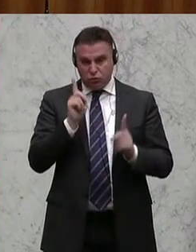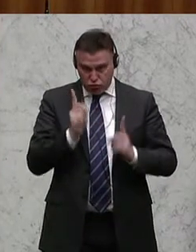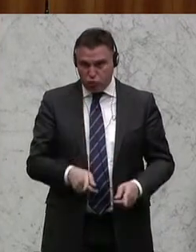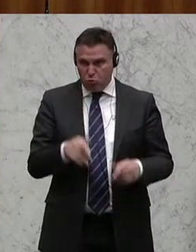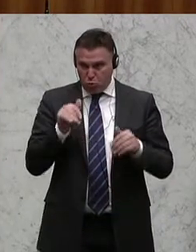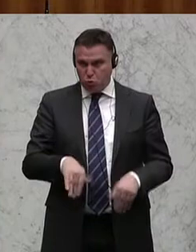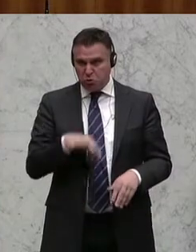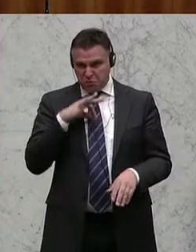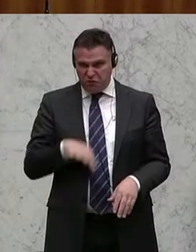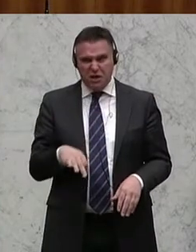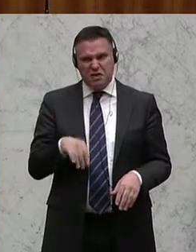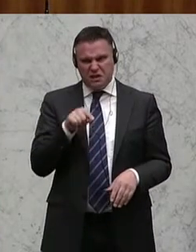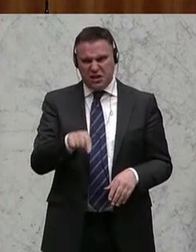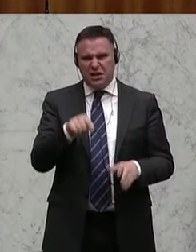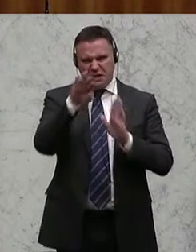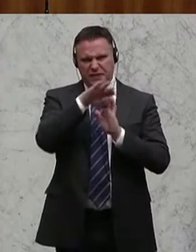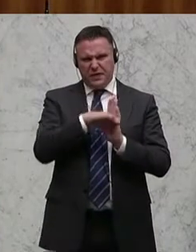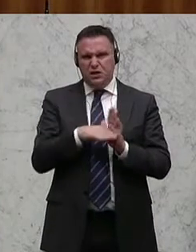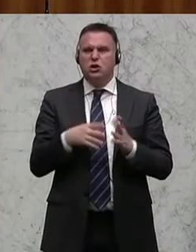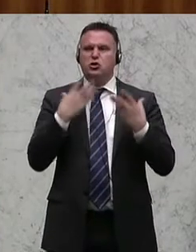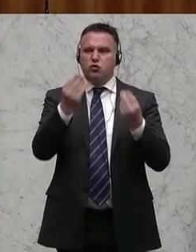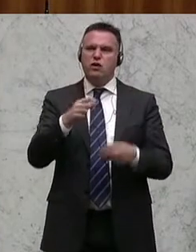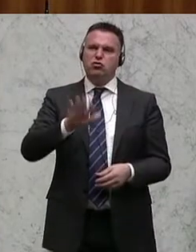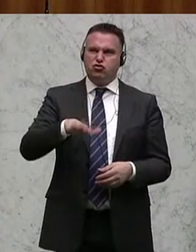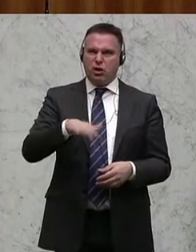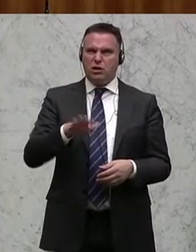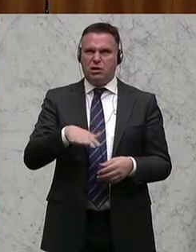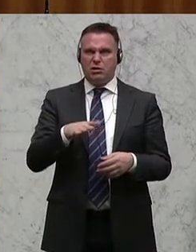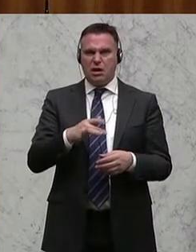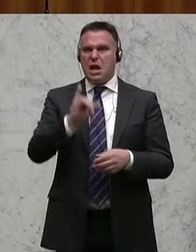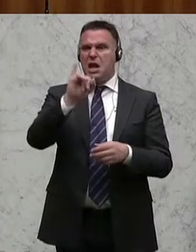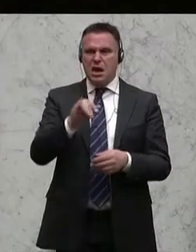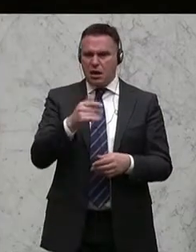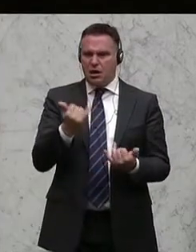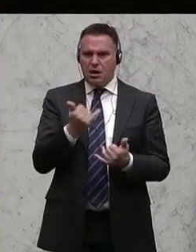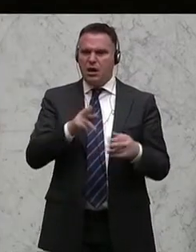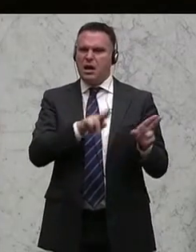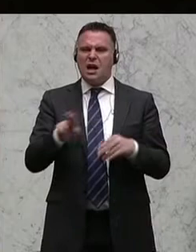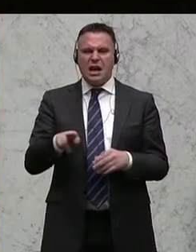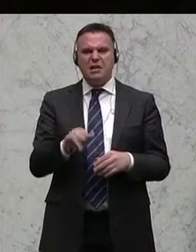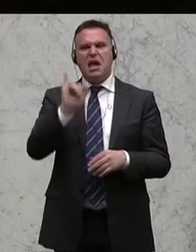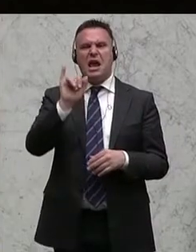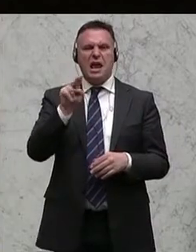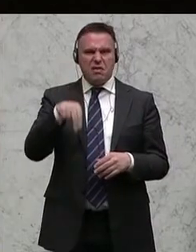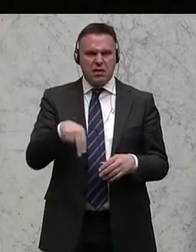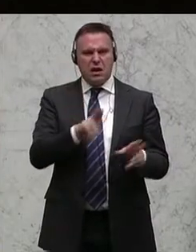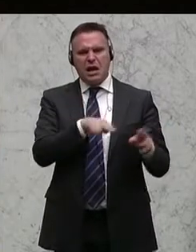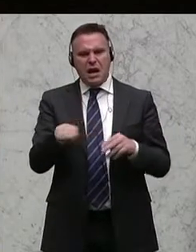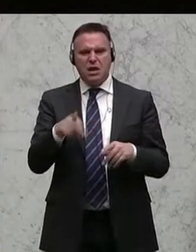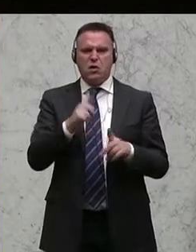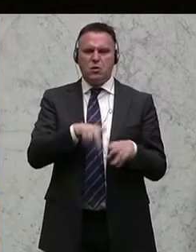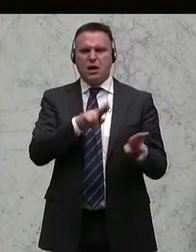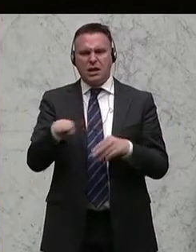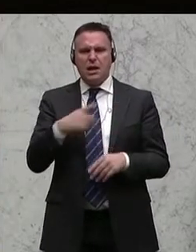erforderlich ist. Also dieses Gesetz strotzt von Gendereien. Es wird nicht einmal das Binneni verwendet, sondern es wird immer von Richterinnen und Richtern und